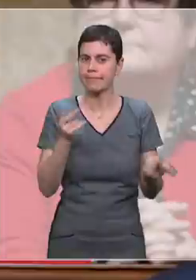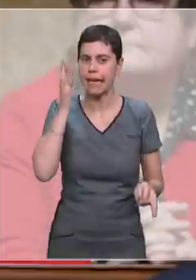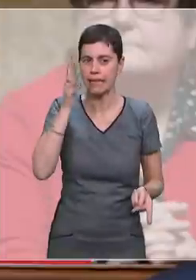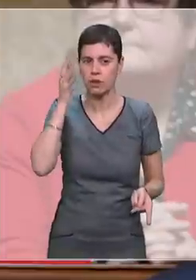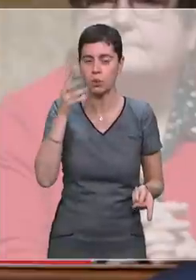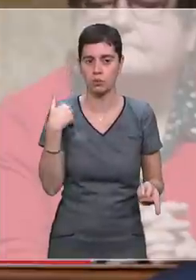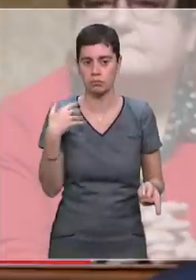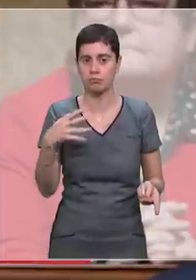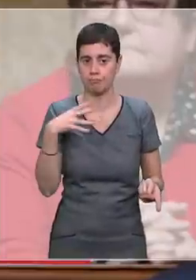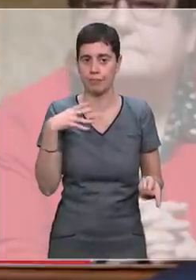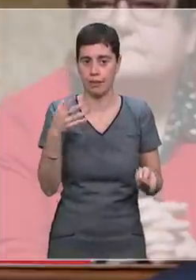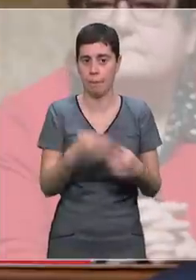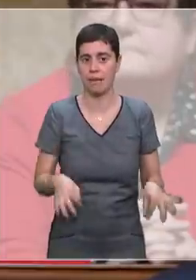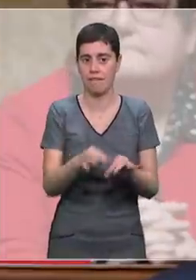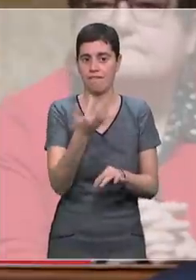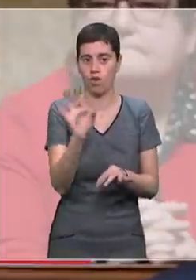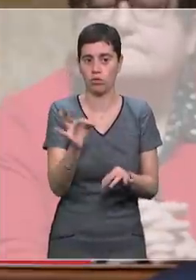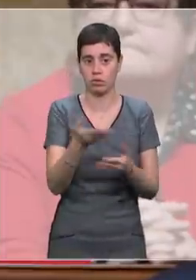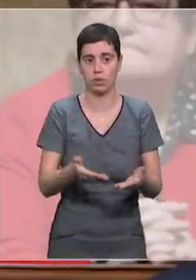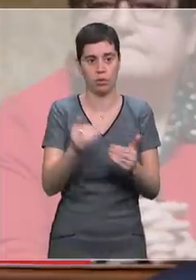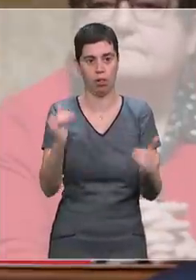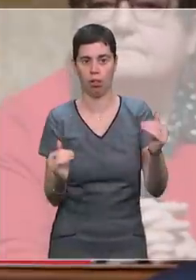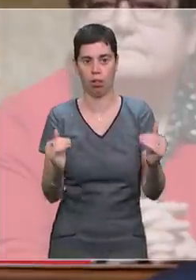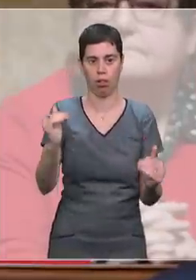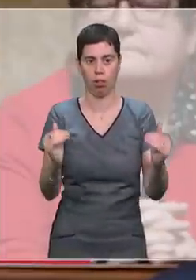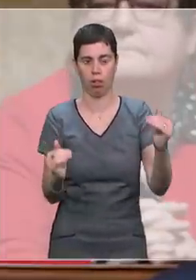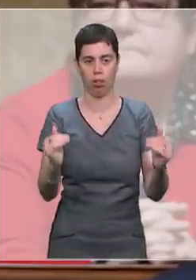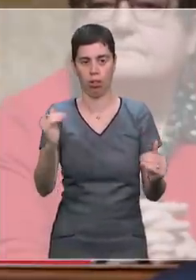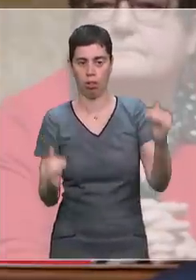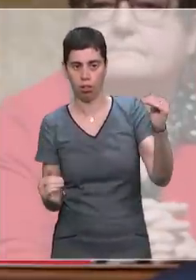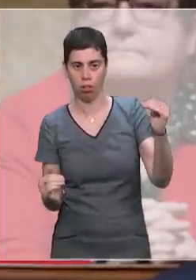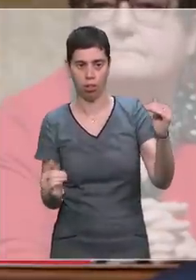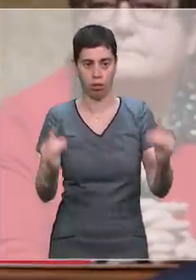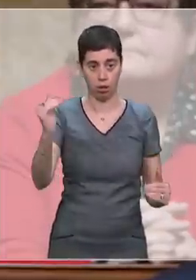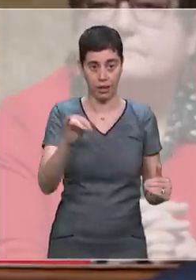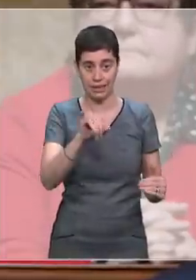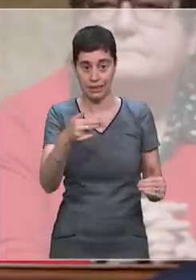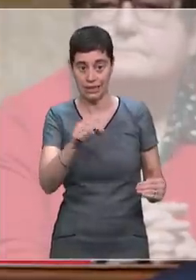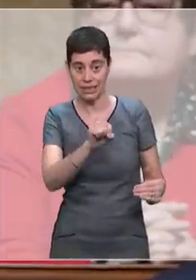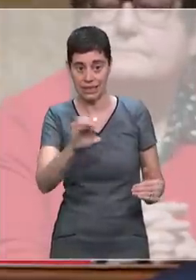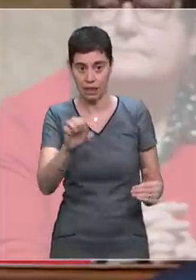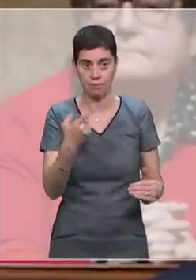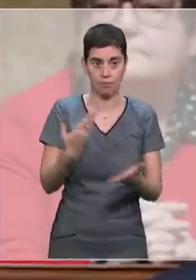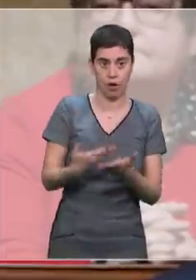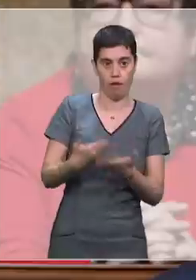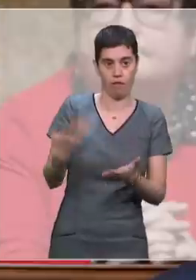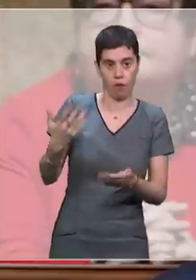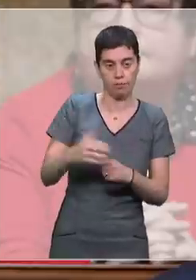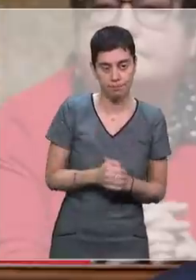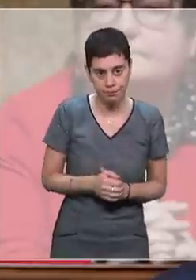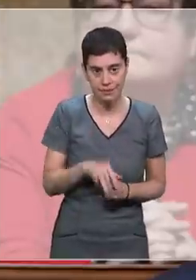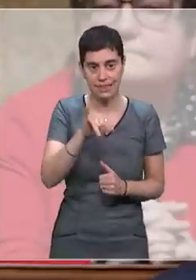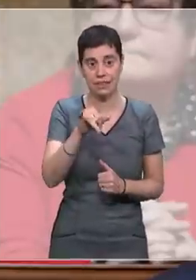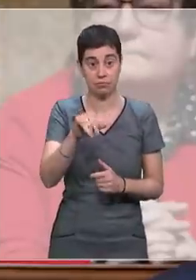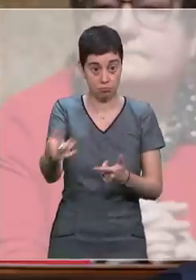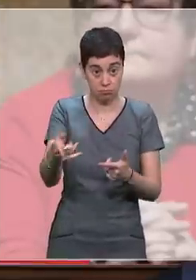profondes inégalités dans notre pays. Une récente étude de l'INSEE montre que votre politique fiscale a surtout